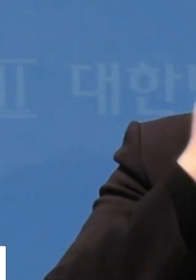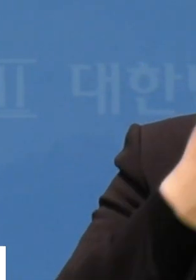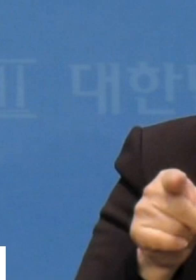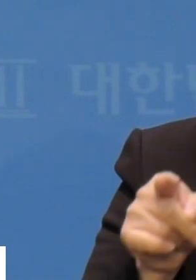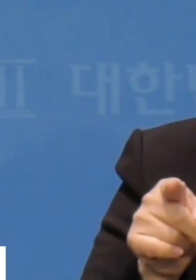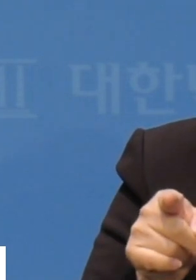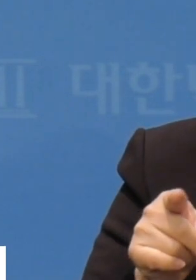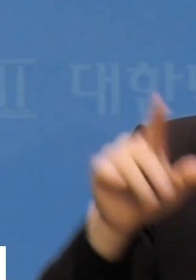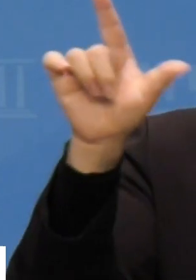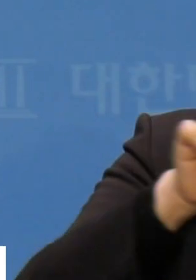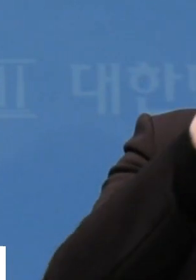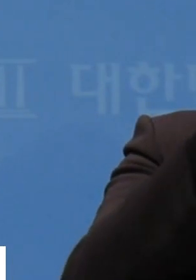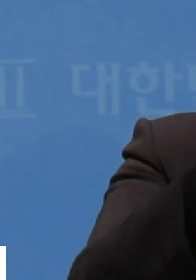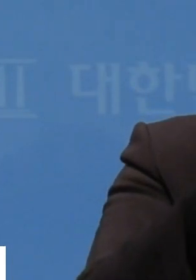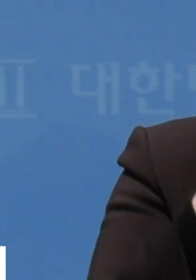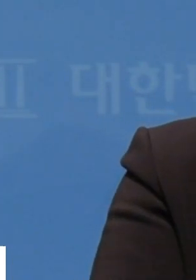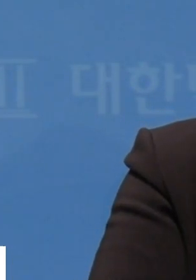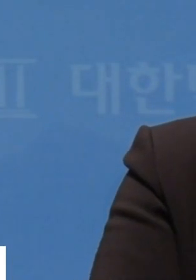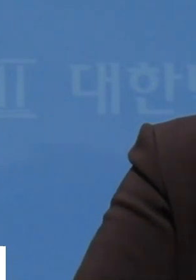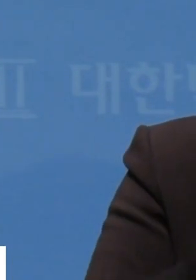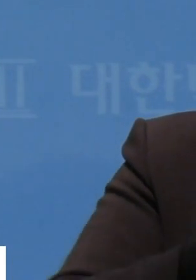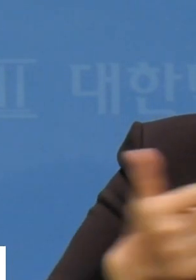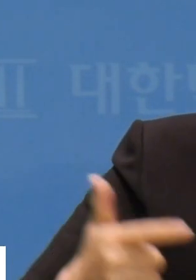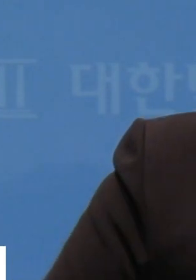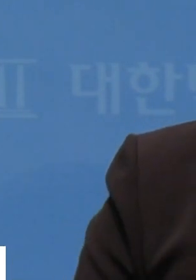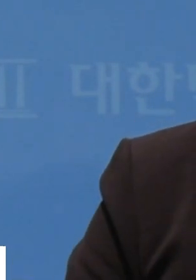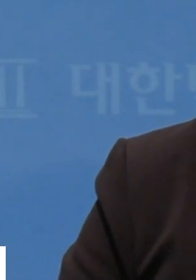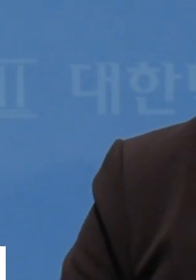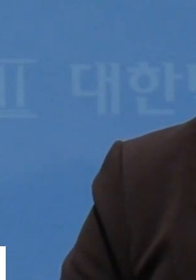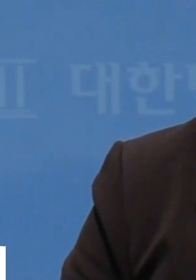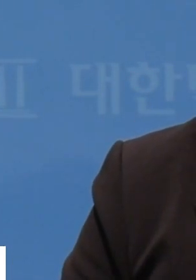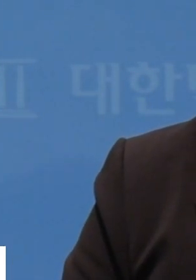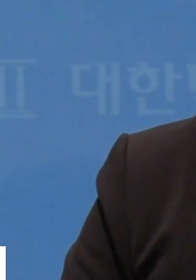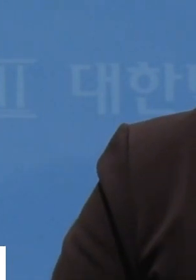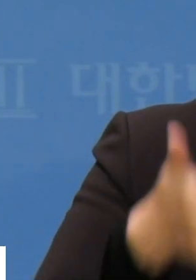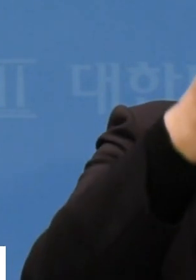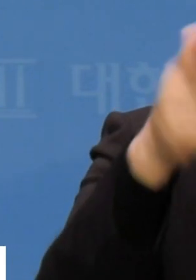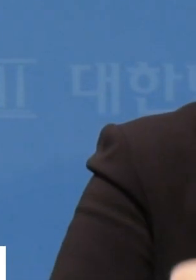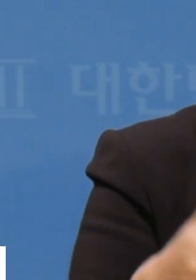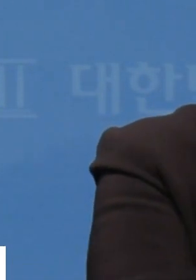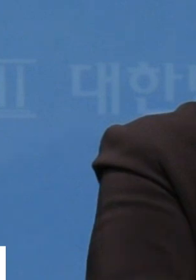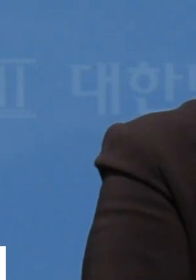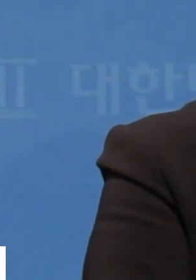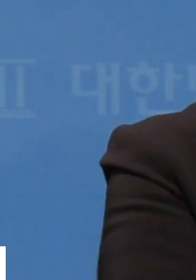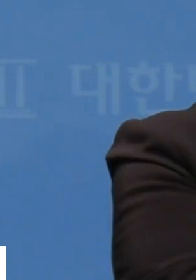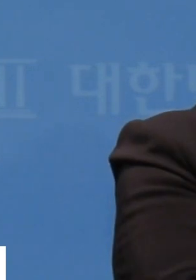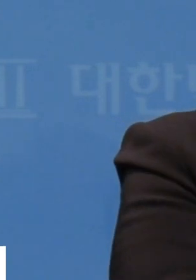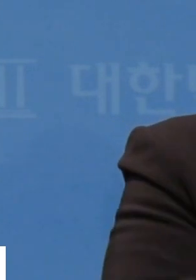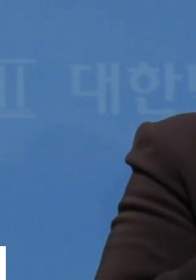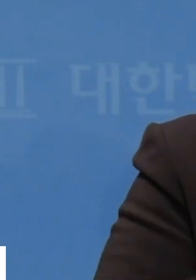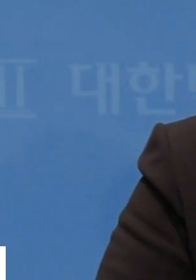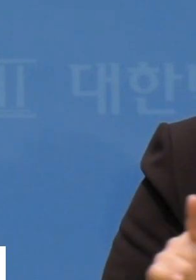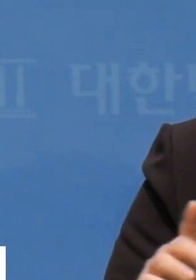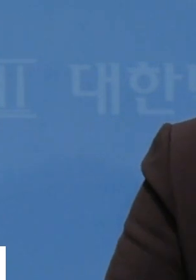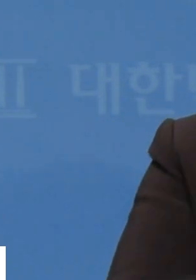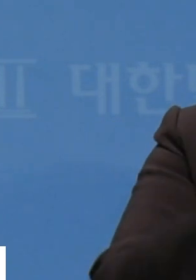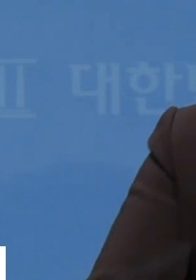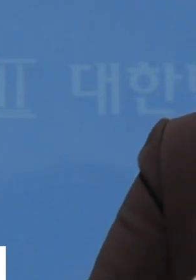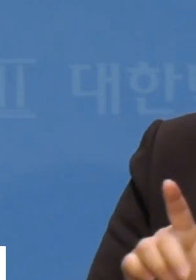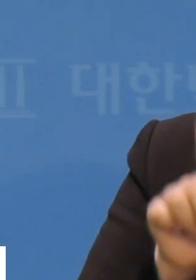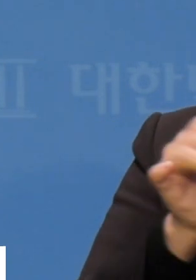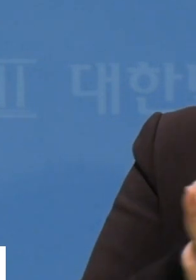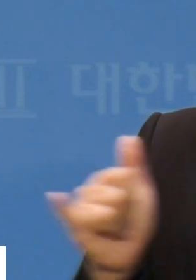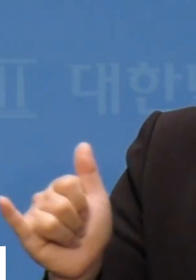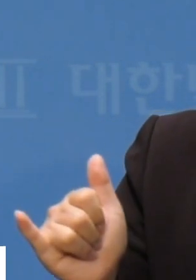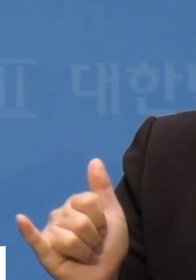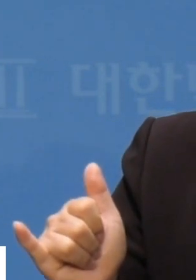양두구육의 행태에 개탄을 금할 수 없습니다. 한동훈 위원장이 말하는 동료 시민은 노인들은